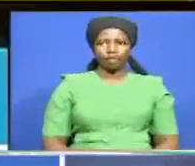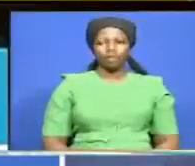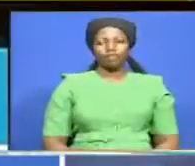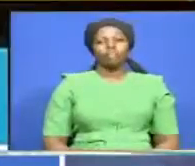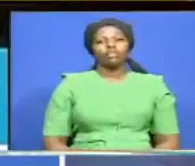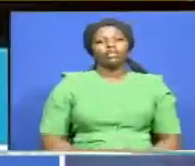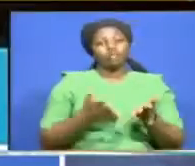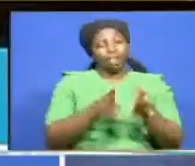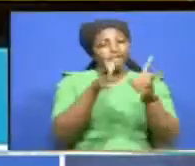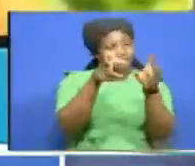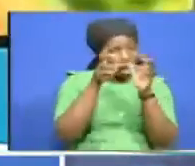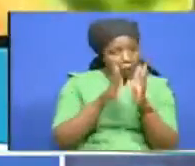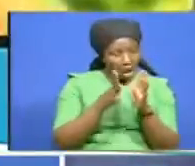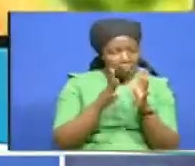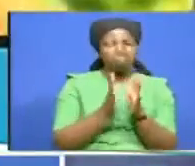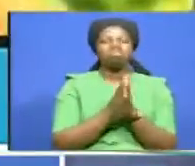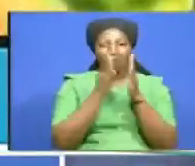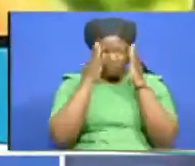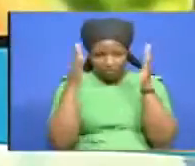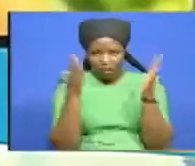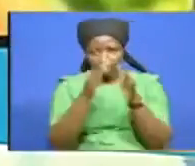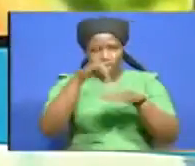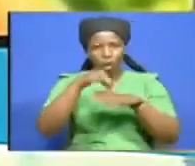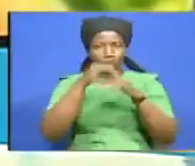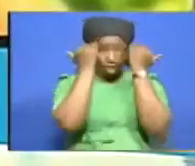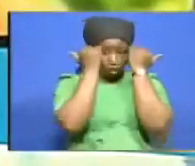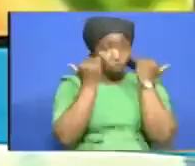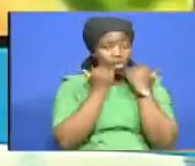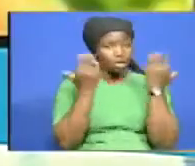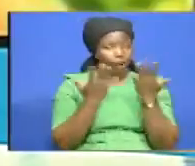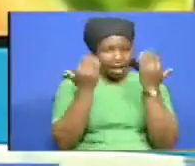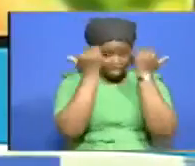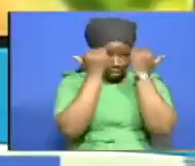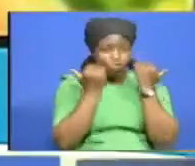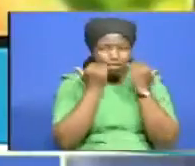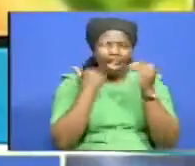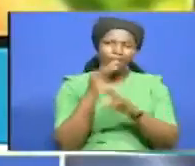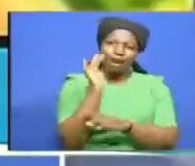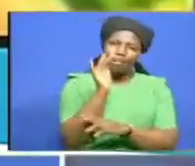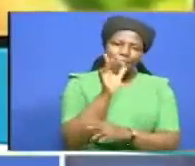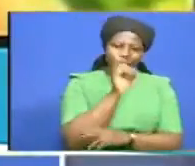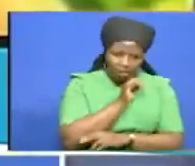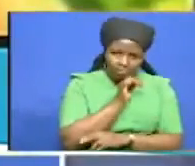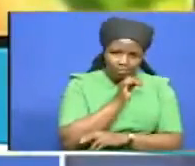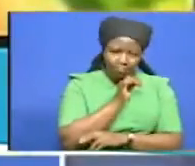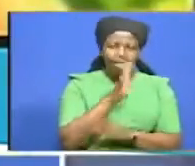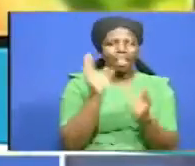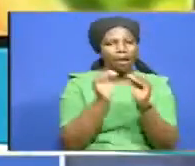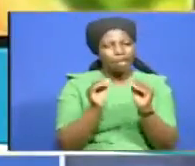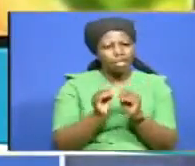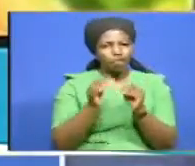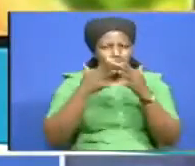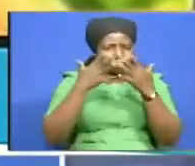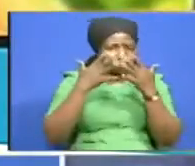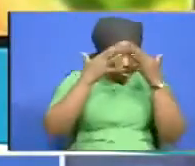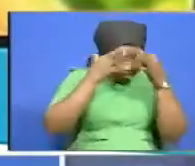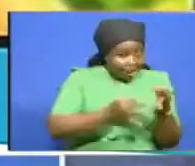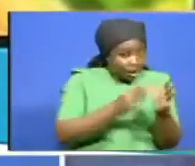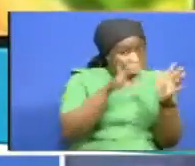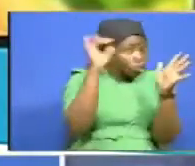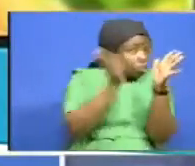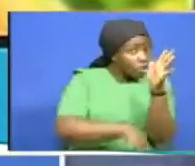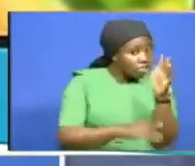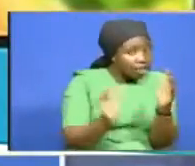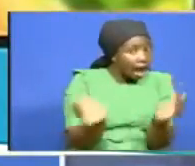Na mtazamaji, sasa tuangazie mizani ya haki, ambapo mahakama imeagiza kwamba vikao vya kubainisha kilichosababisha kifo